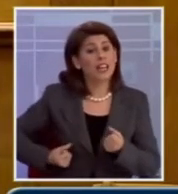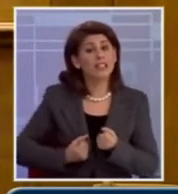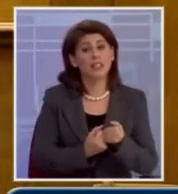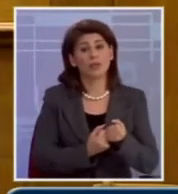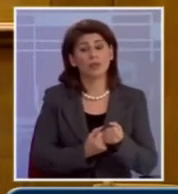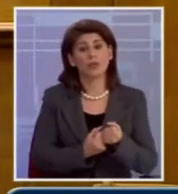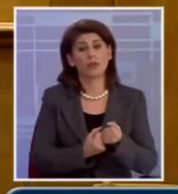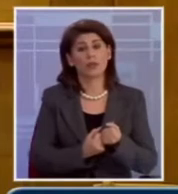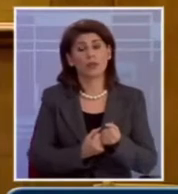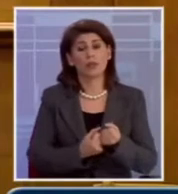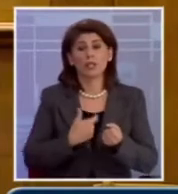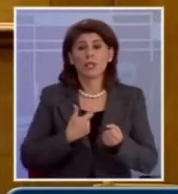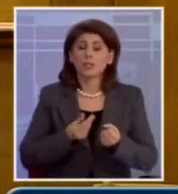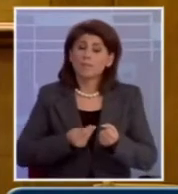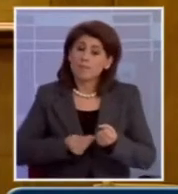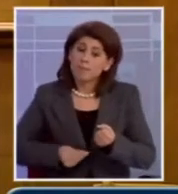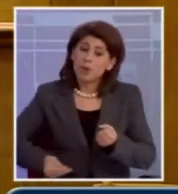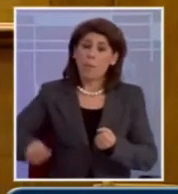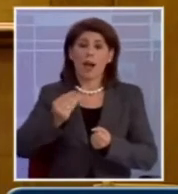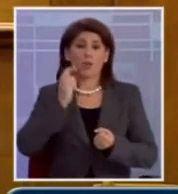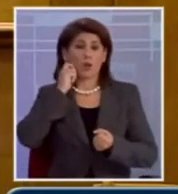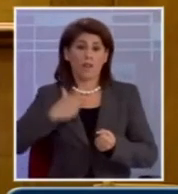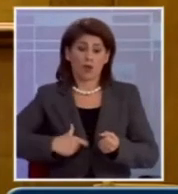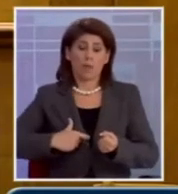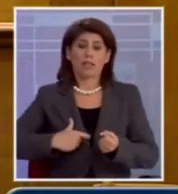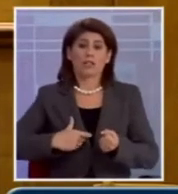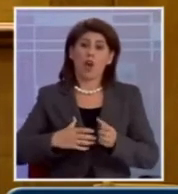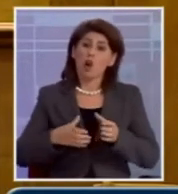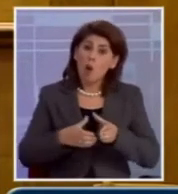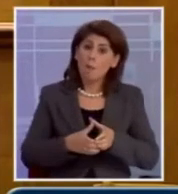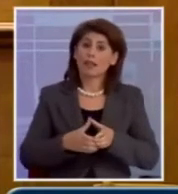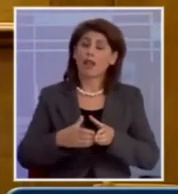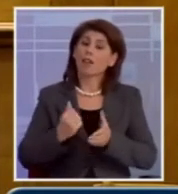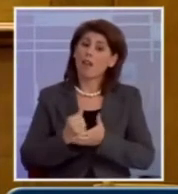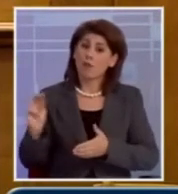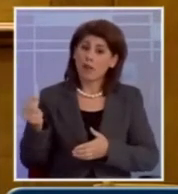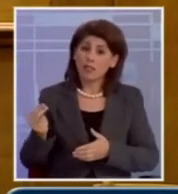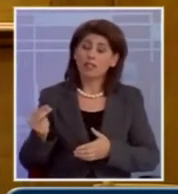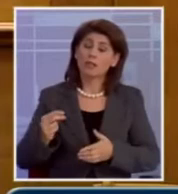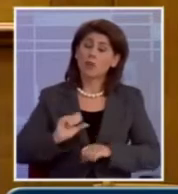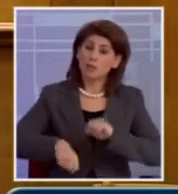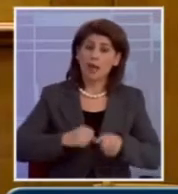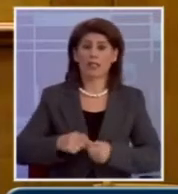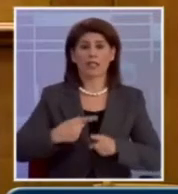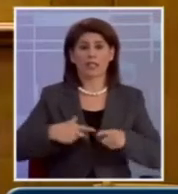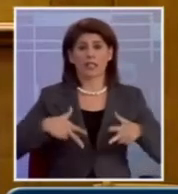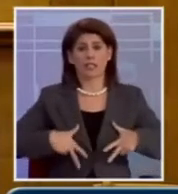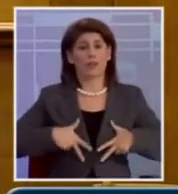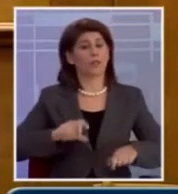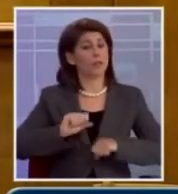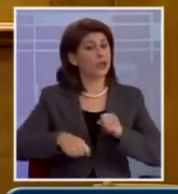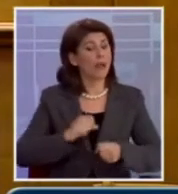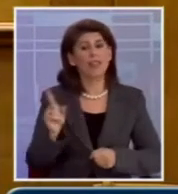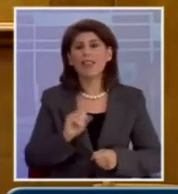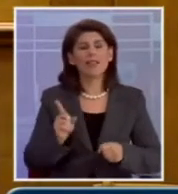μια αυτοϋπέρβαση κόμματα και βουλευτές, την προσπάθεια της ελληνικής κυβέρνησης, μια προσπάθεια που δεν